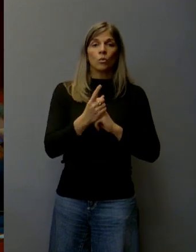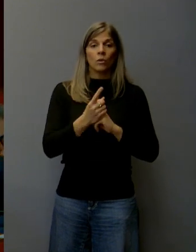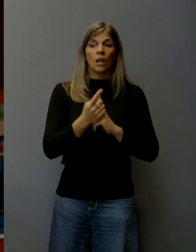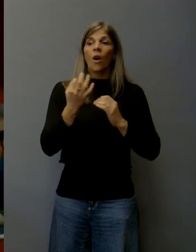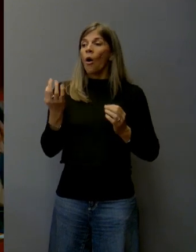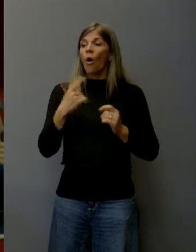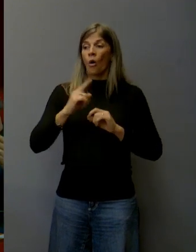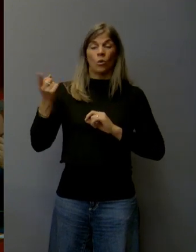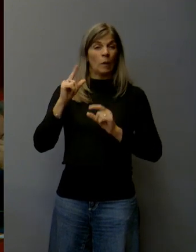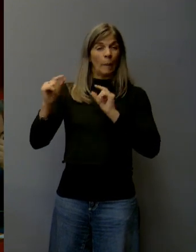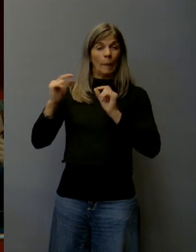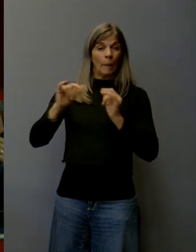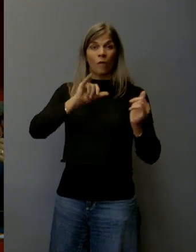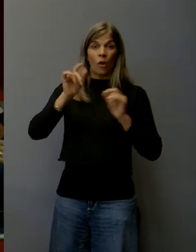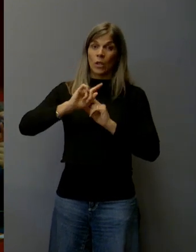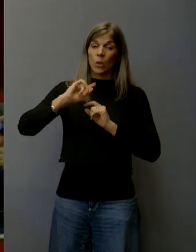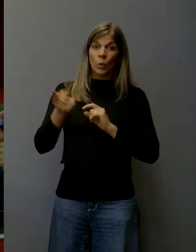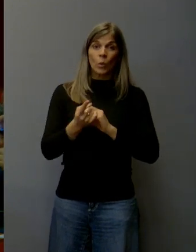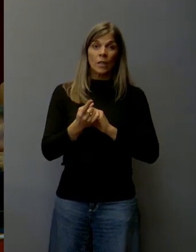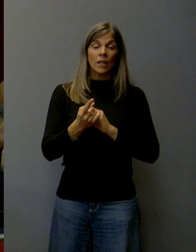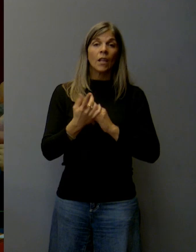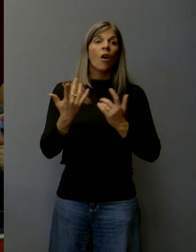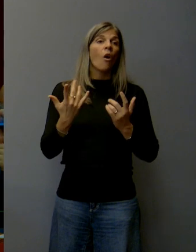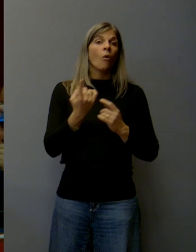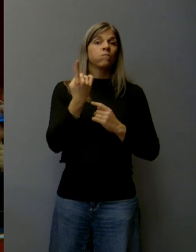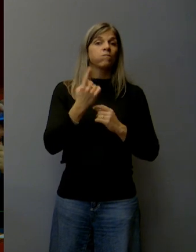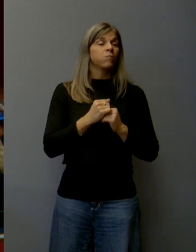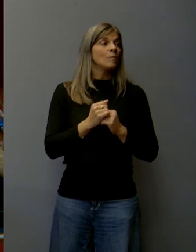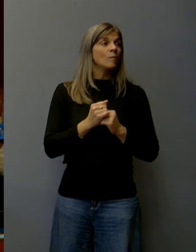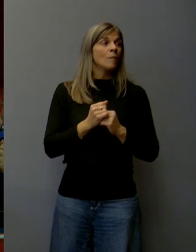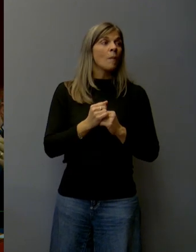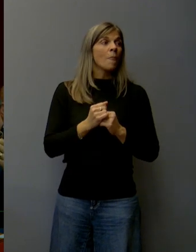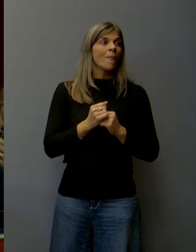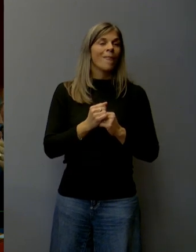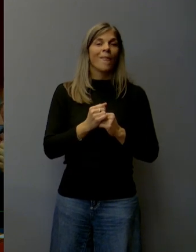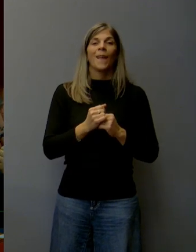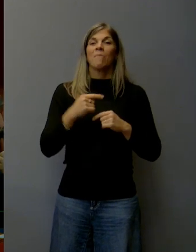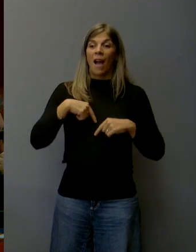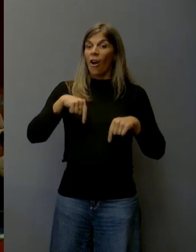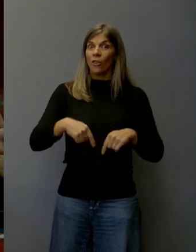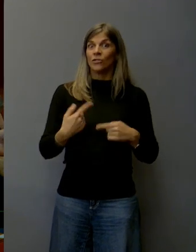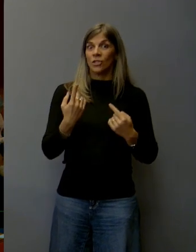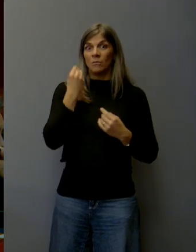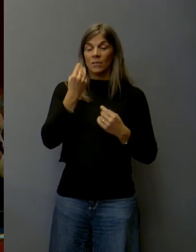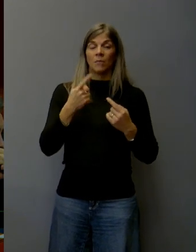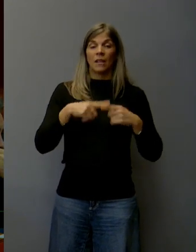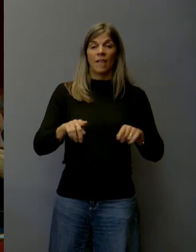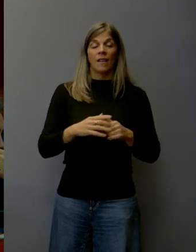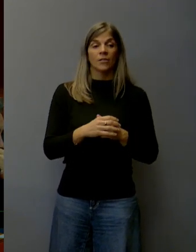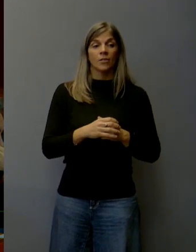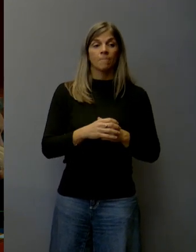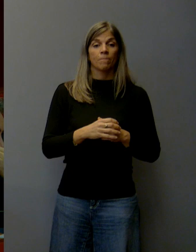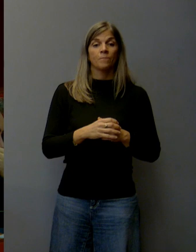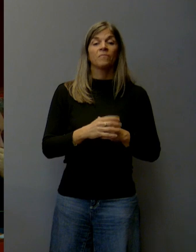fuori tutti e allora uno Ok però non mi sembra che ci sia stato oggi un discorso del genere per cui non lo so Perché